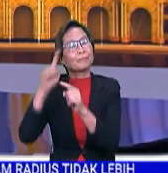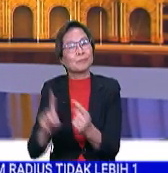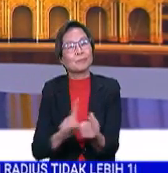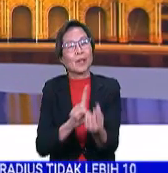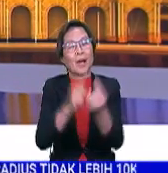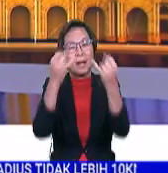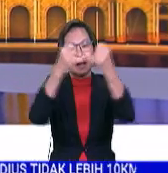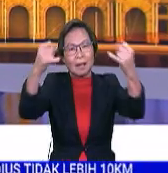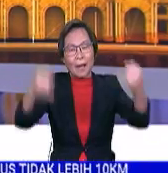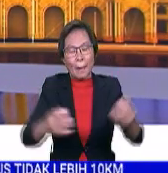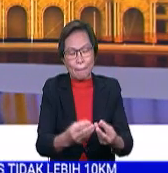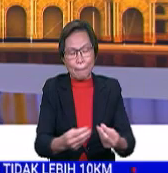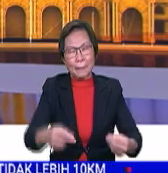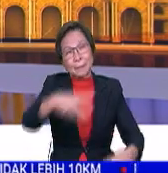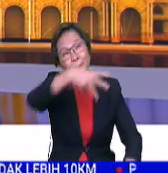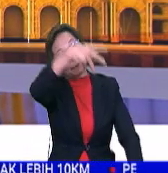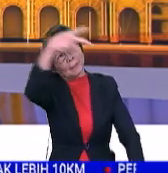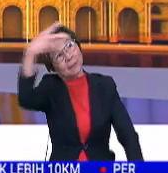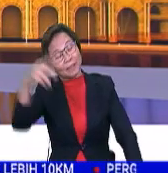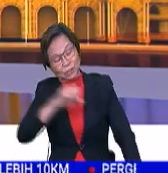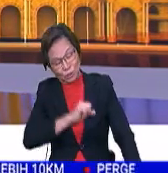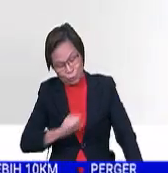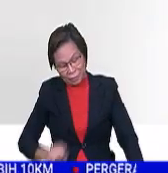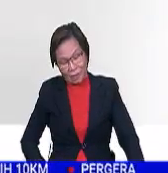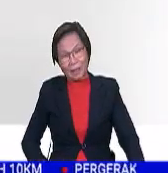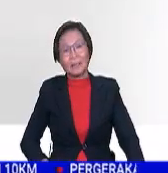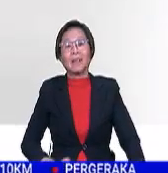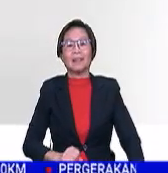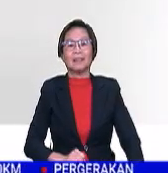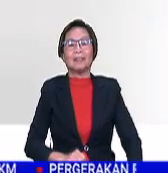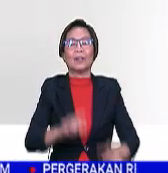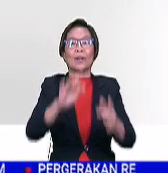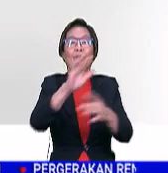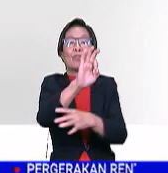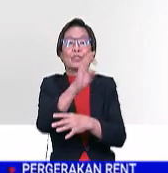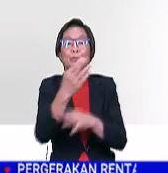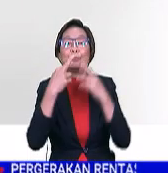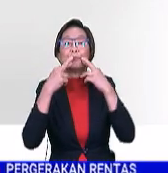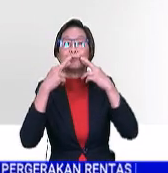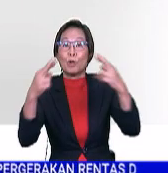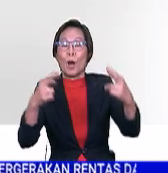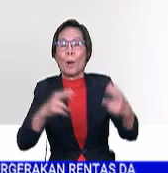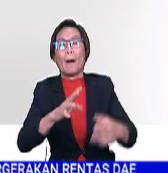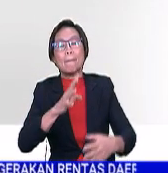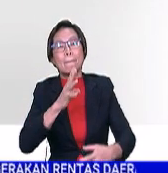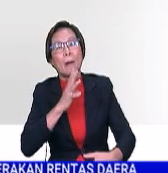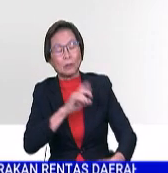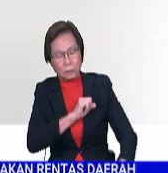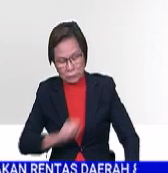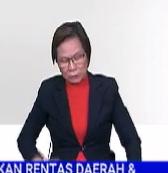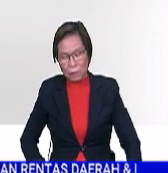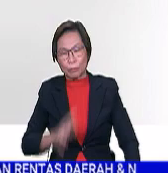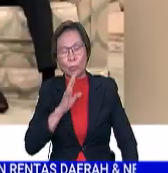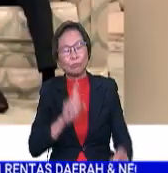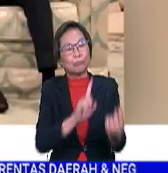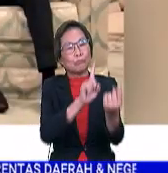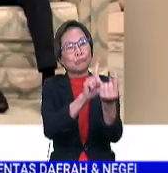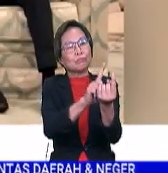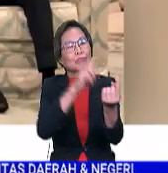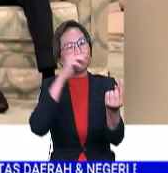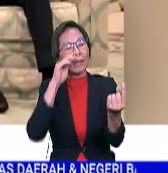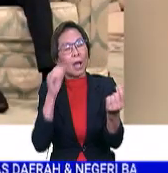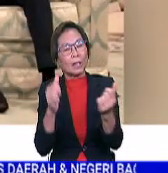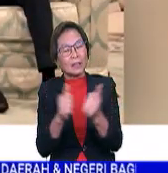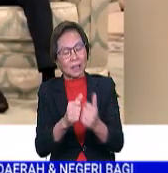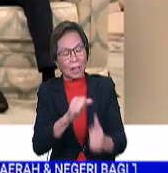di Istana Pasir Pelangi. Sultan Ibrahim menerusi laman Facebook rasmi baginda bertitah pertemuan Tan Sri Muhyiddin